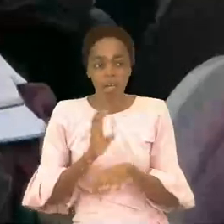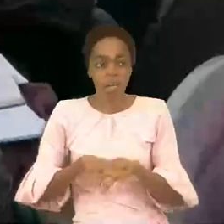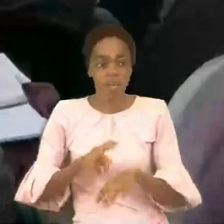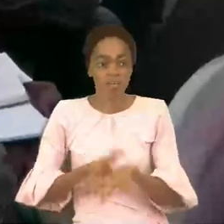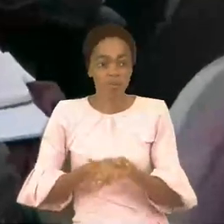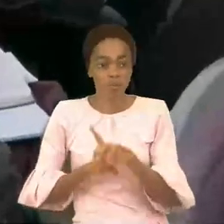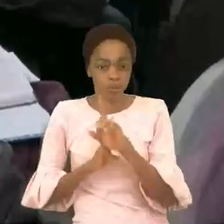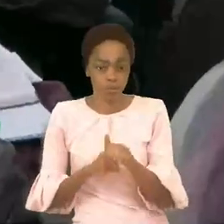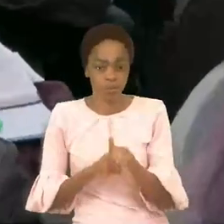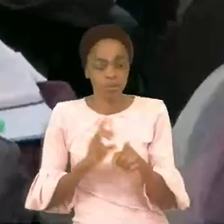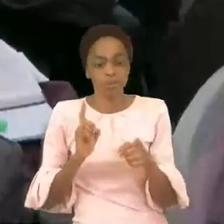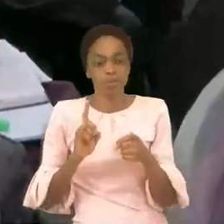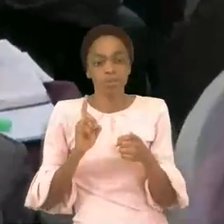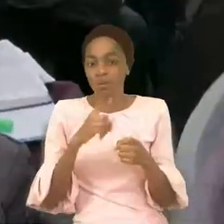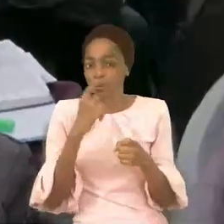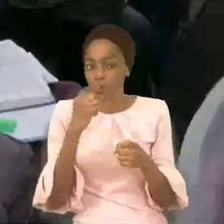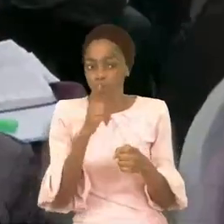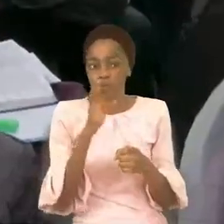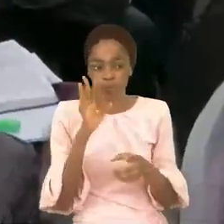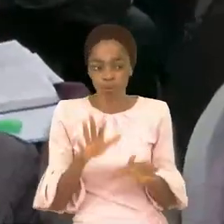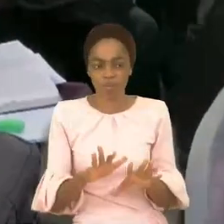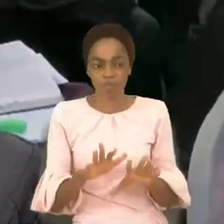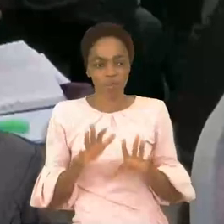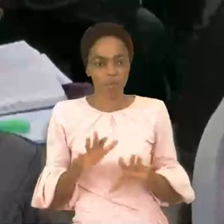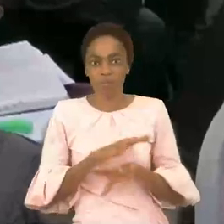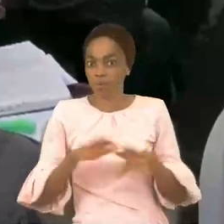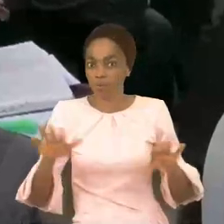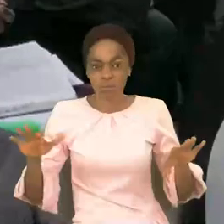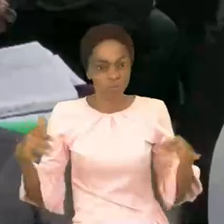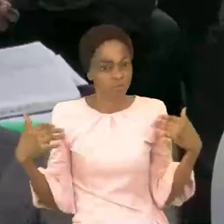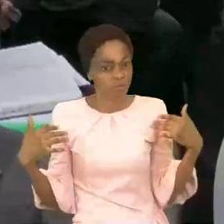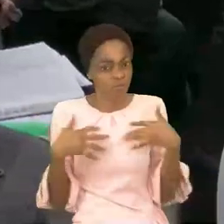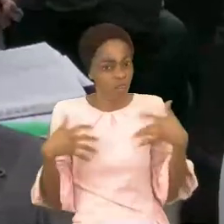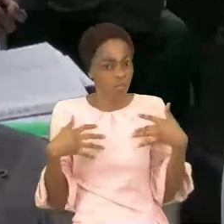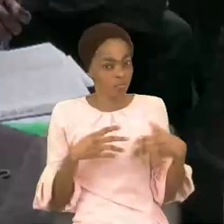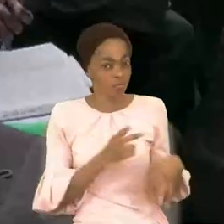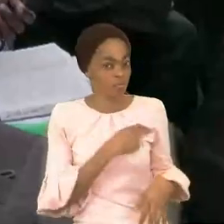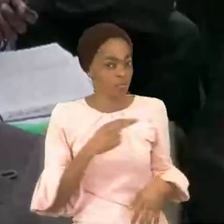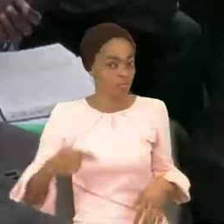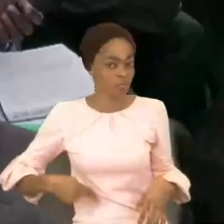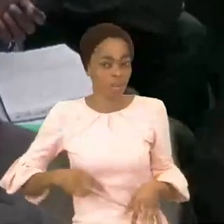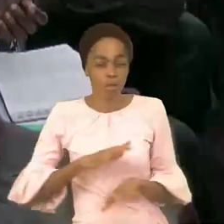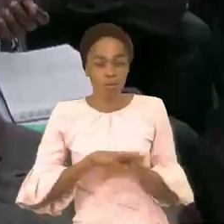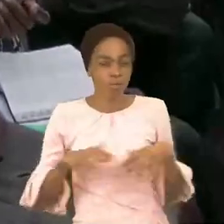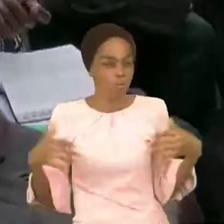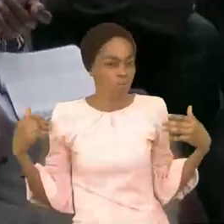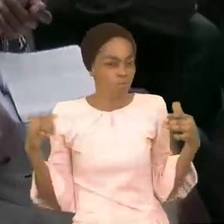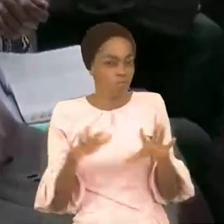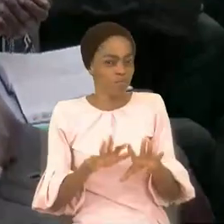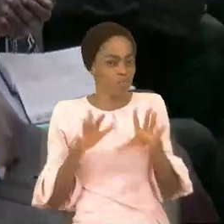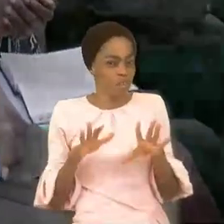craindre. Ne craignez pas Nebuchadnezzar. Ne craignez pas le Dieu de ce monde.